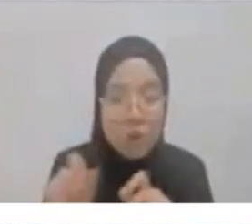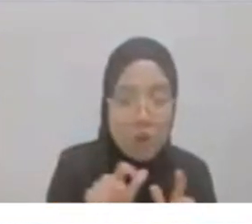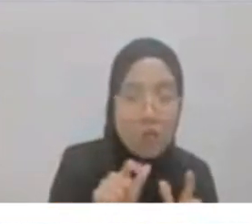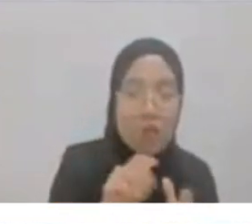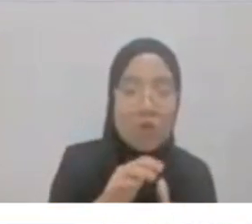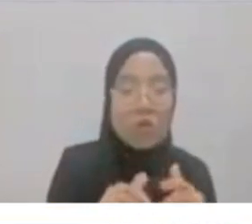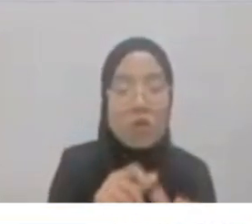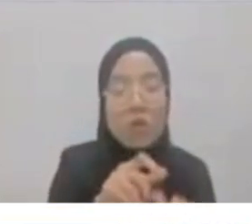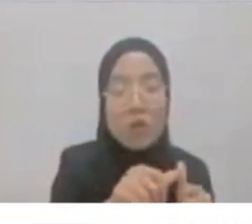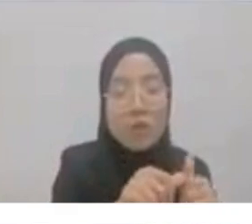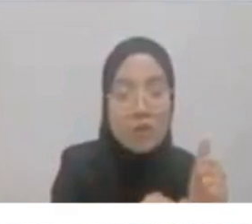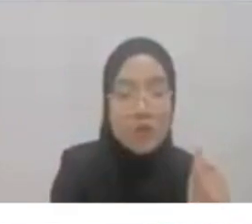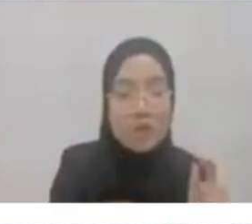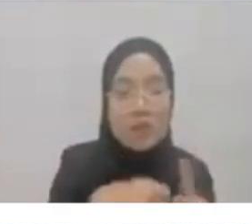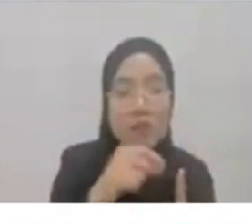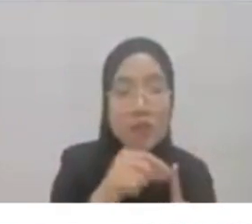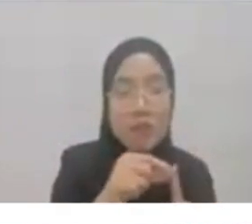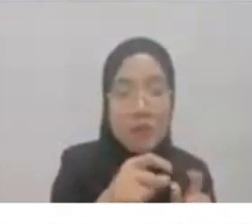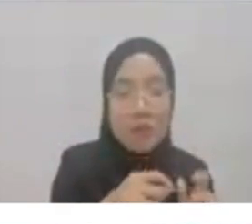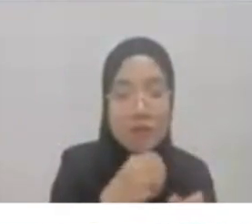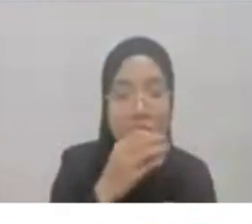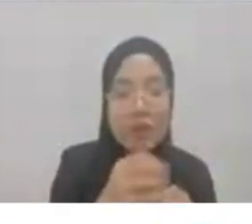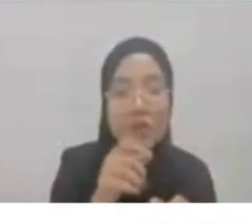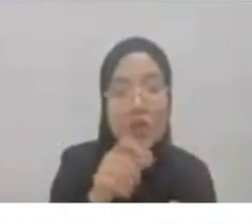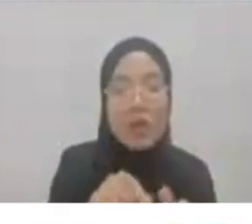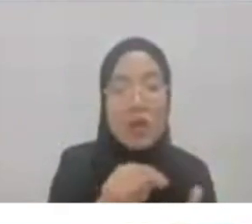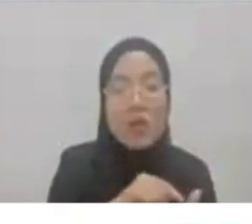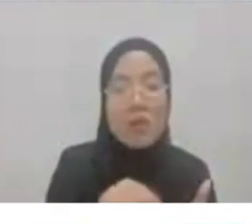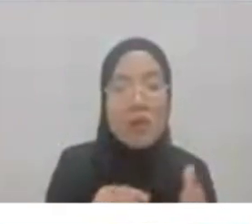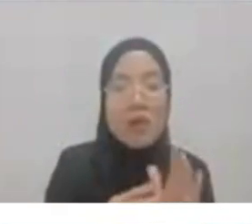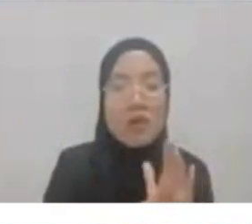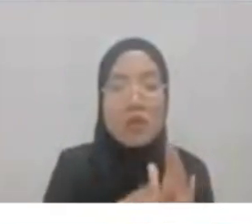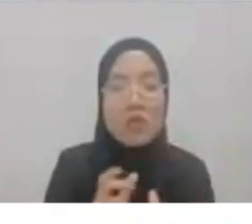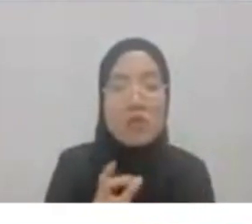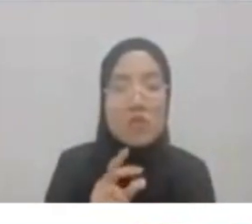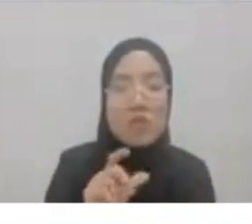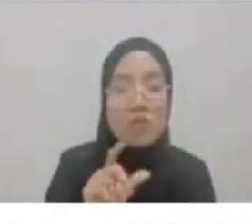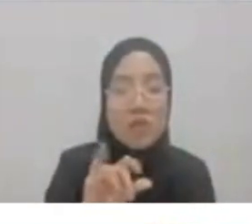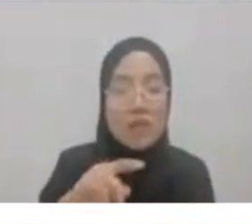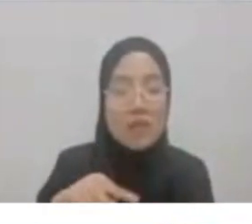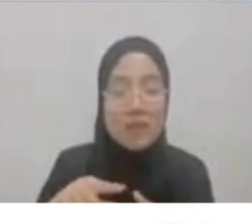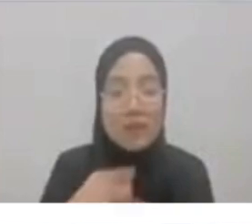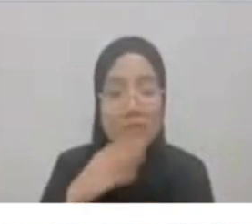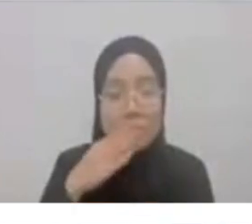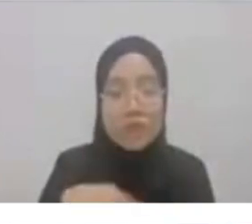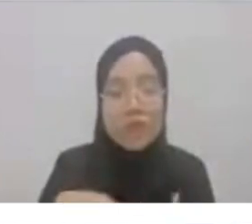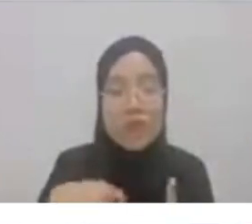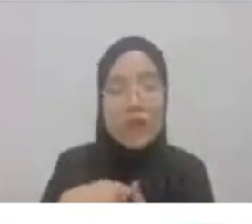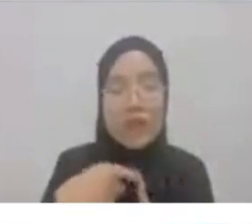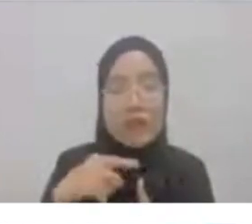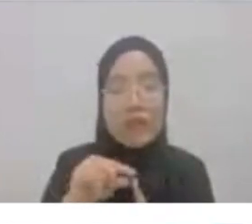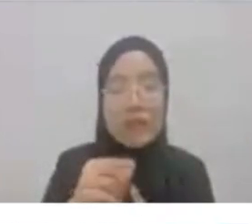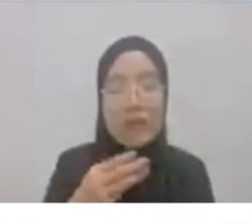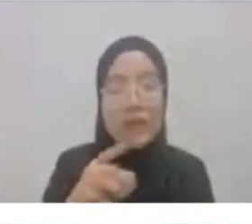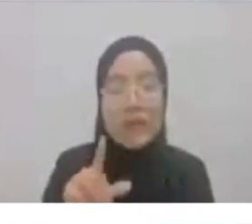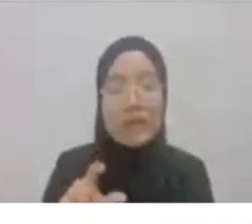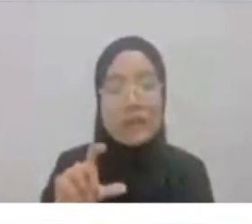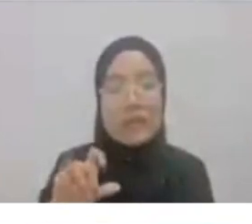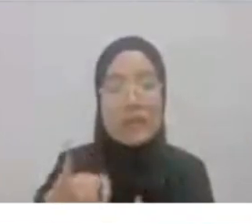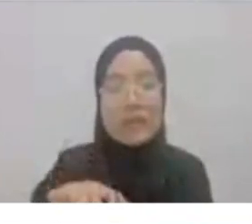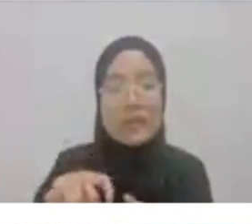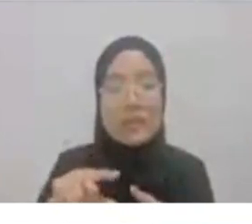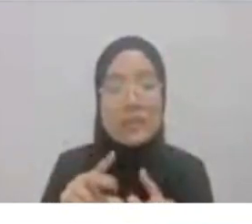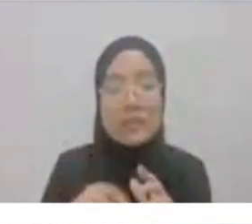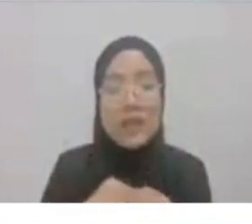petugas KPPS pemilih atas nama Nurulita yang memiliki ktpl di Cikarang Utara Kabupaten Bekasi bukti t12 yang